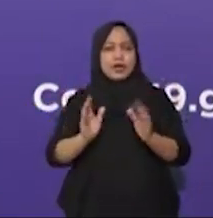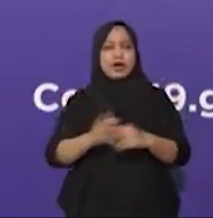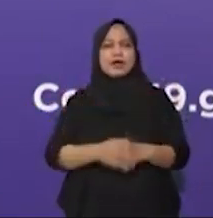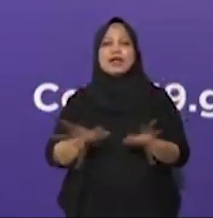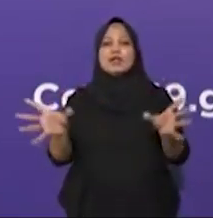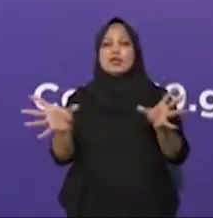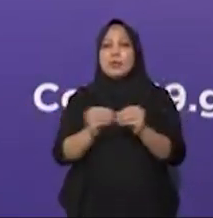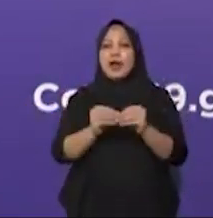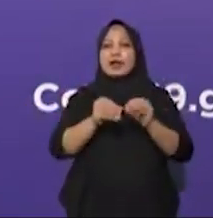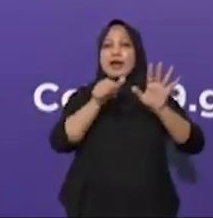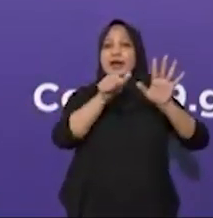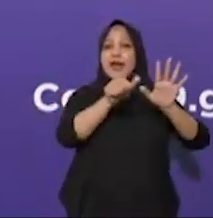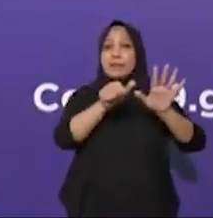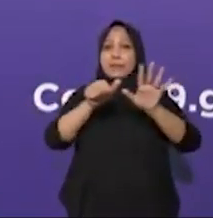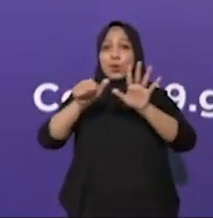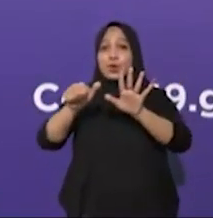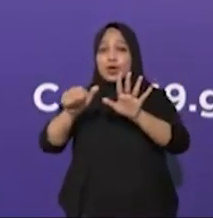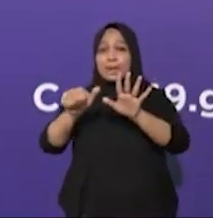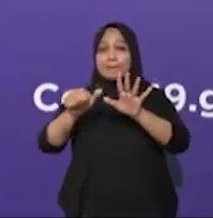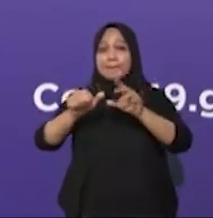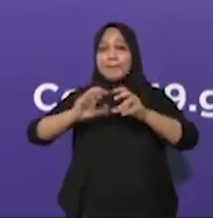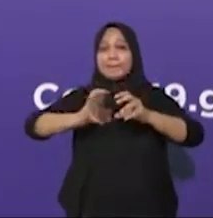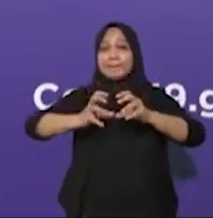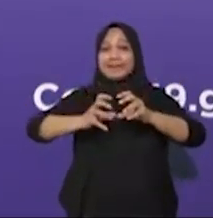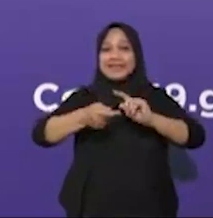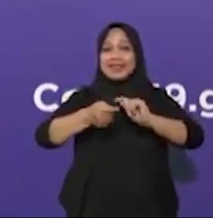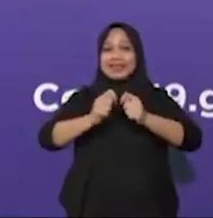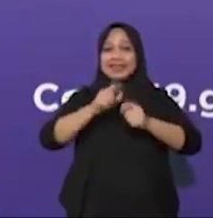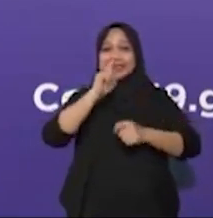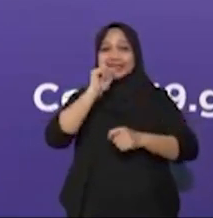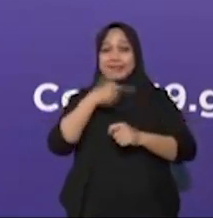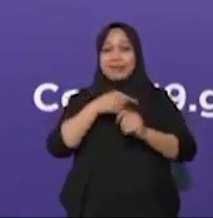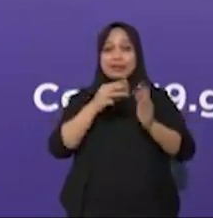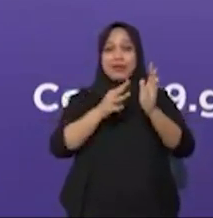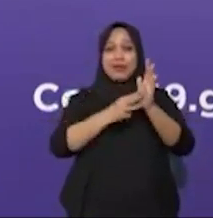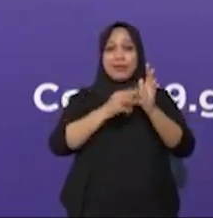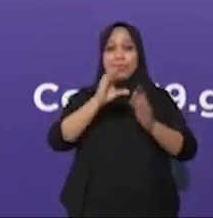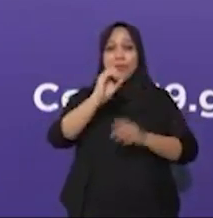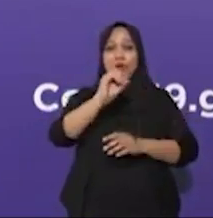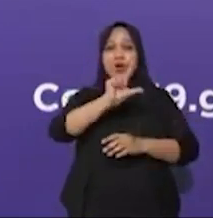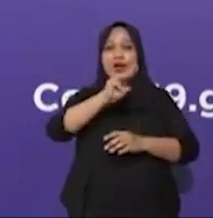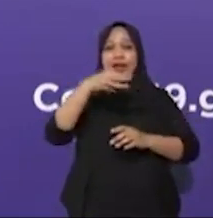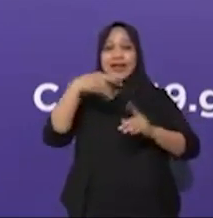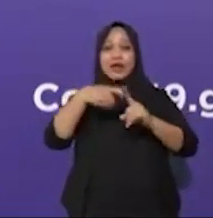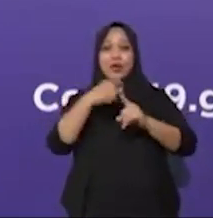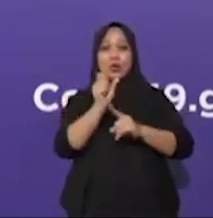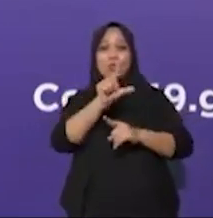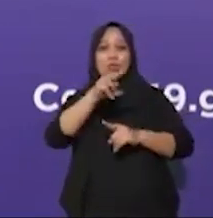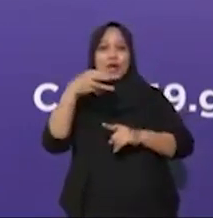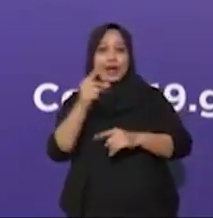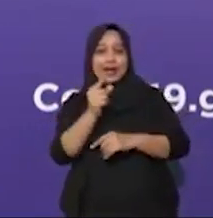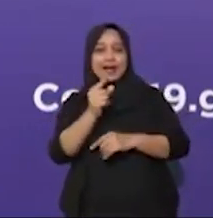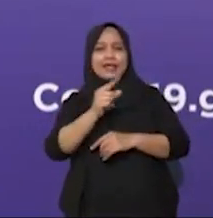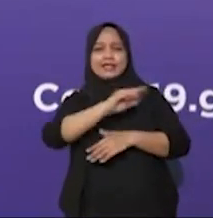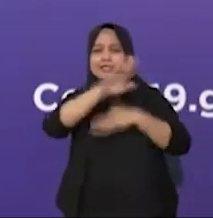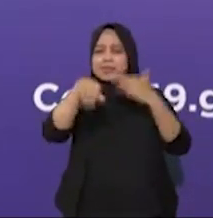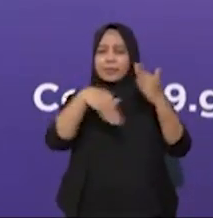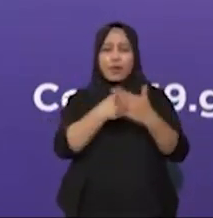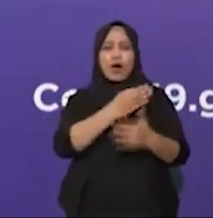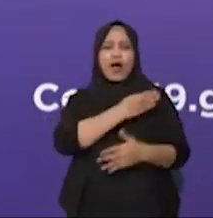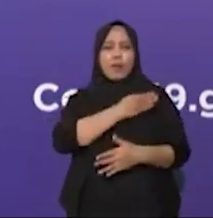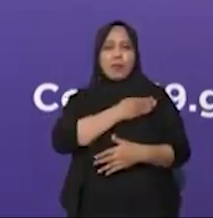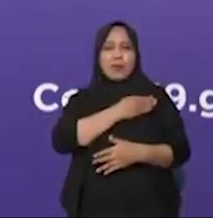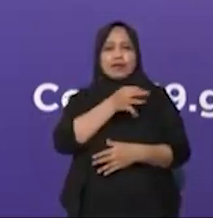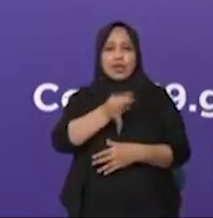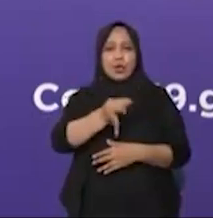66 mesin tes cepat molekul er yang berada di semua kabupaten kota